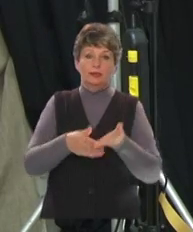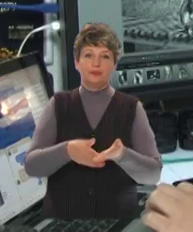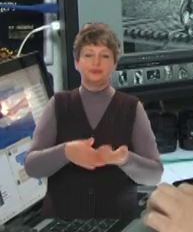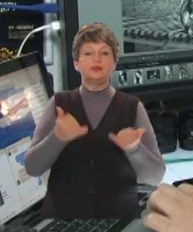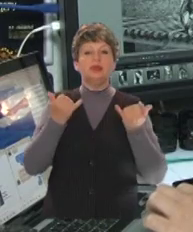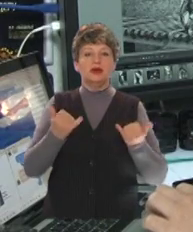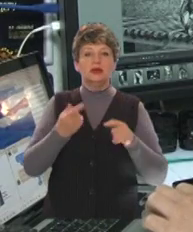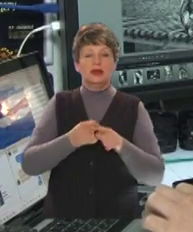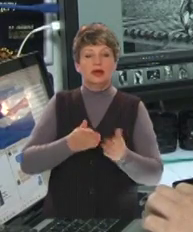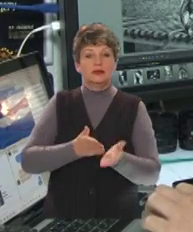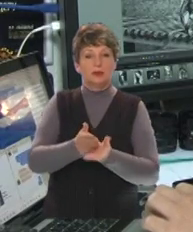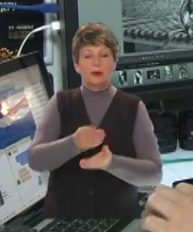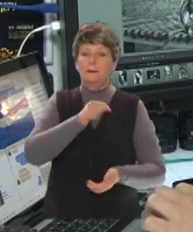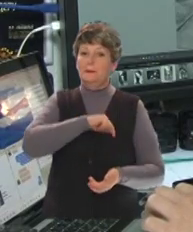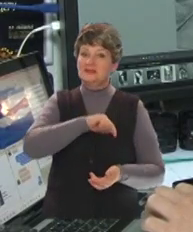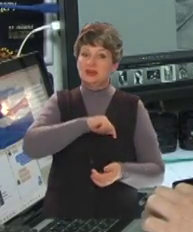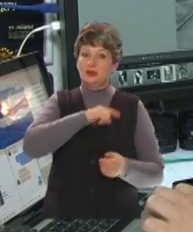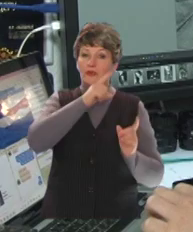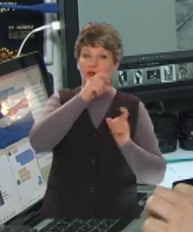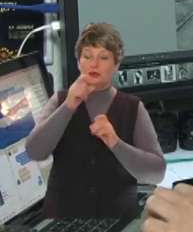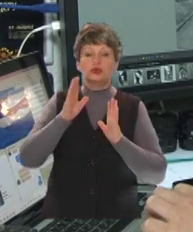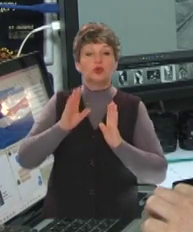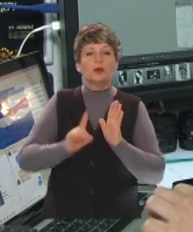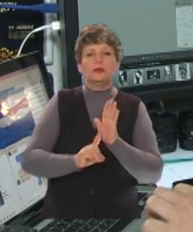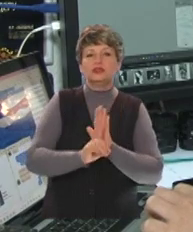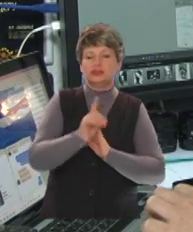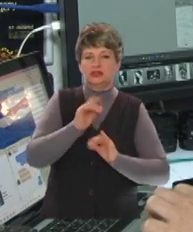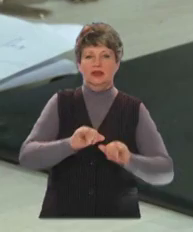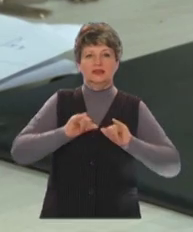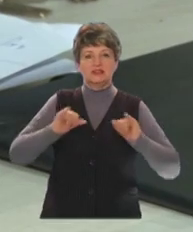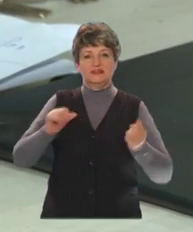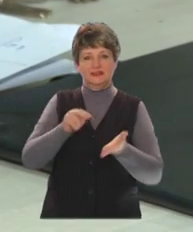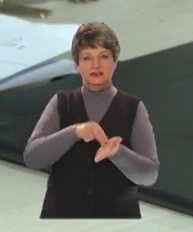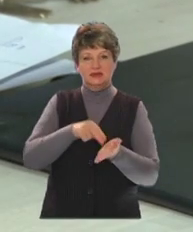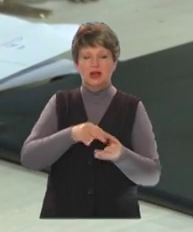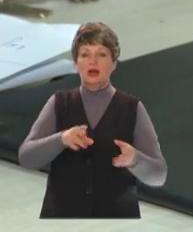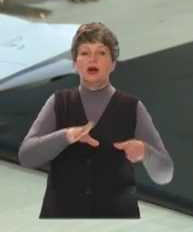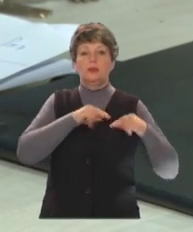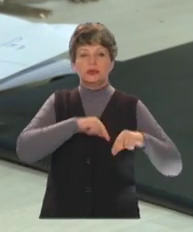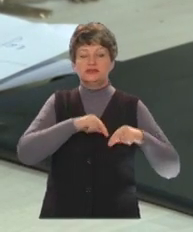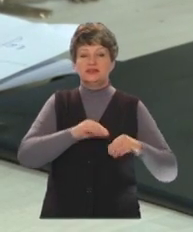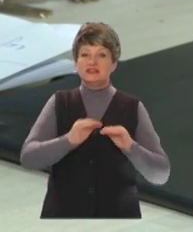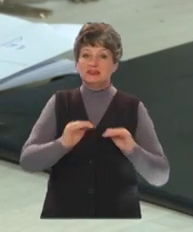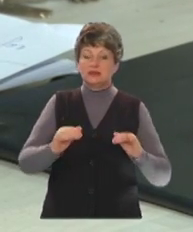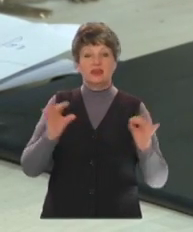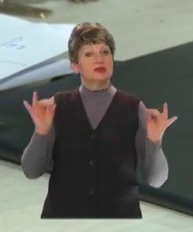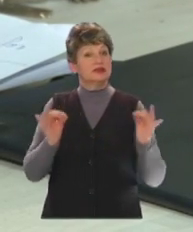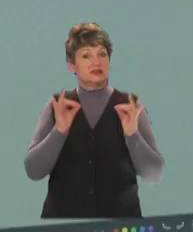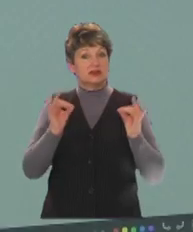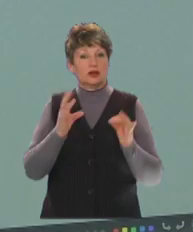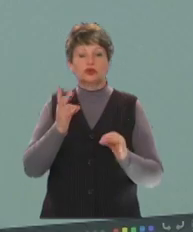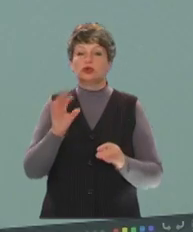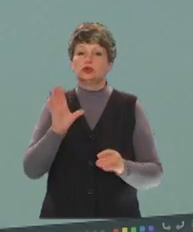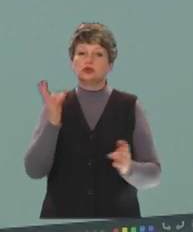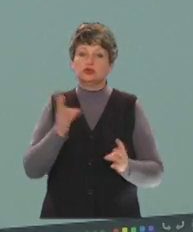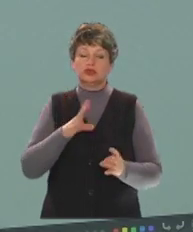помогать. Нині цей напрямок психологічної фотографії тільки починає розвиватися в Черкасах. Працювати з підлітками цікаво,